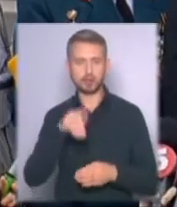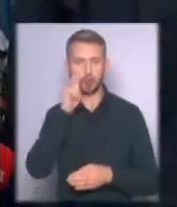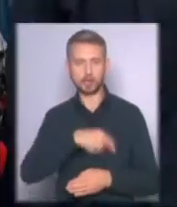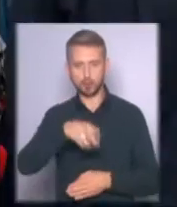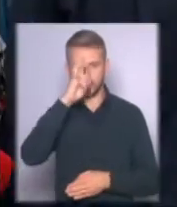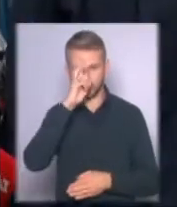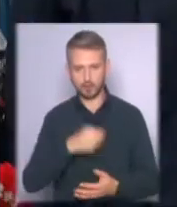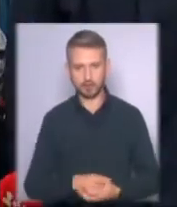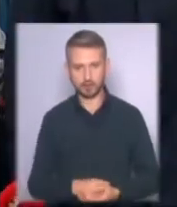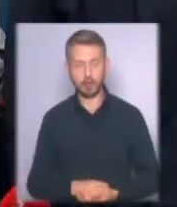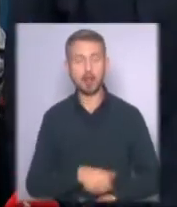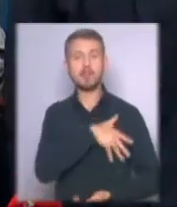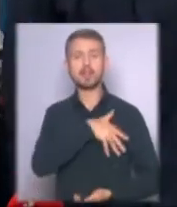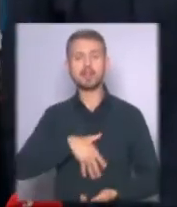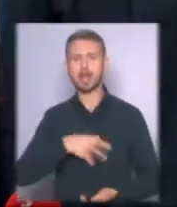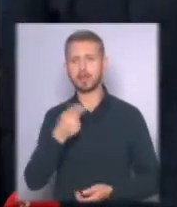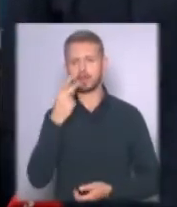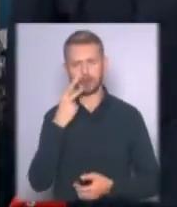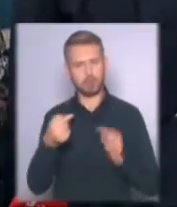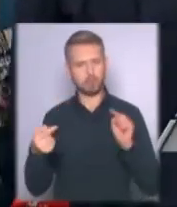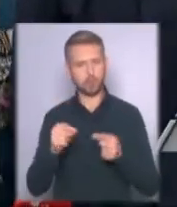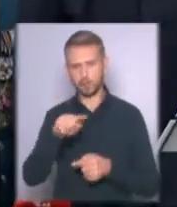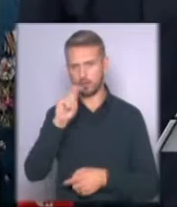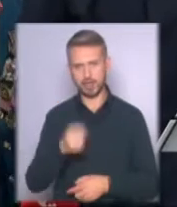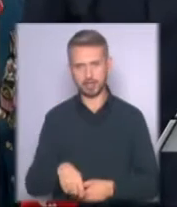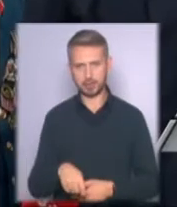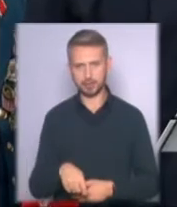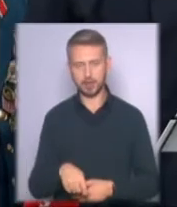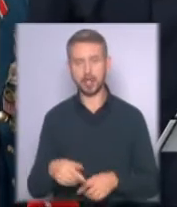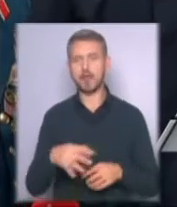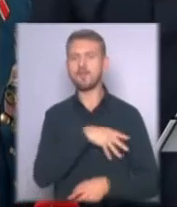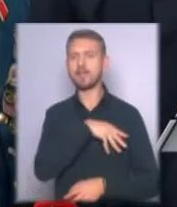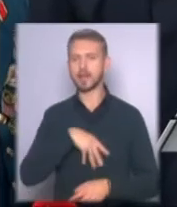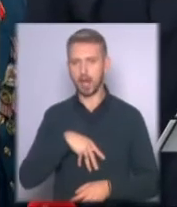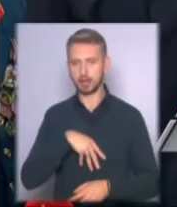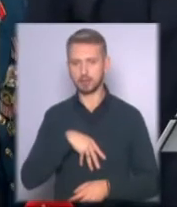держави. Ветераны всегда против войны. Ветераны